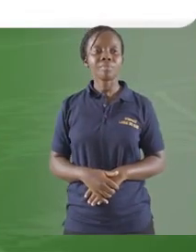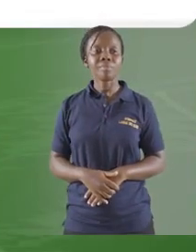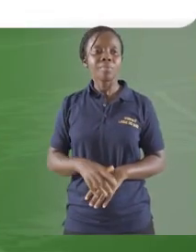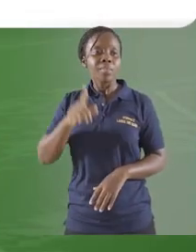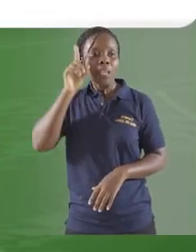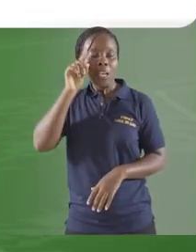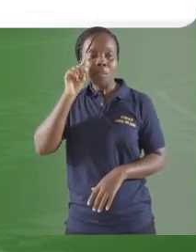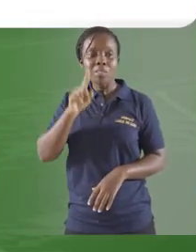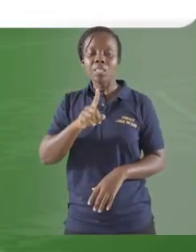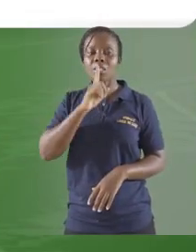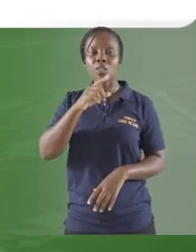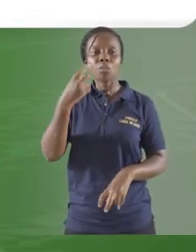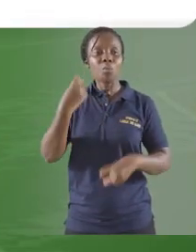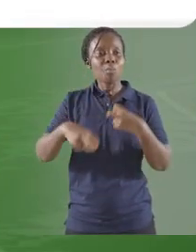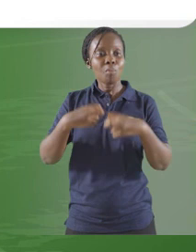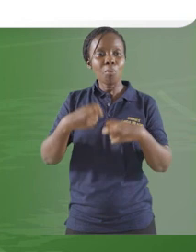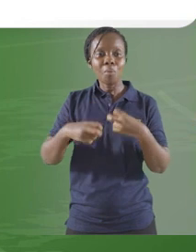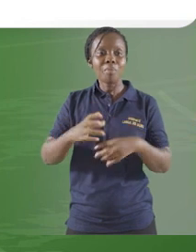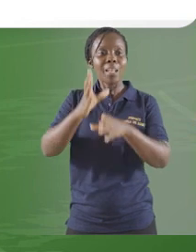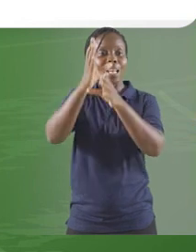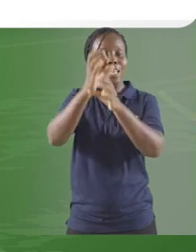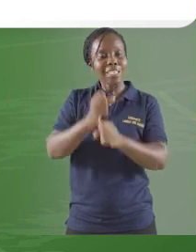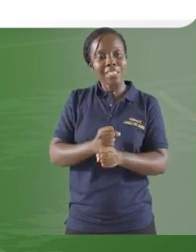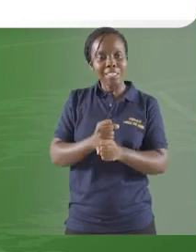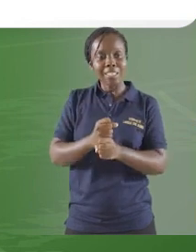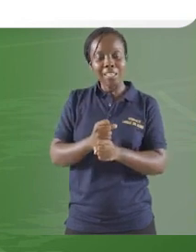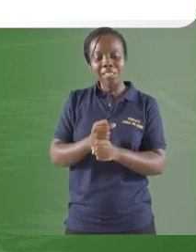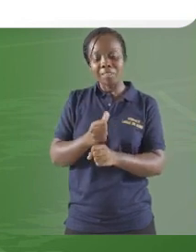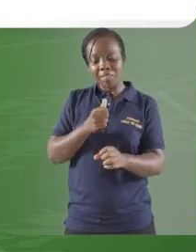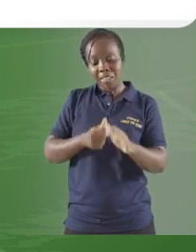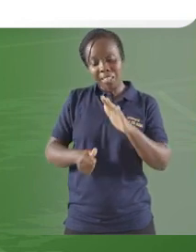L'albinisme est une anomalie héréditaire